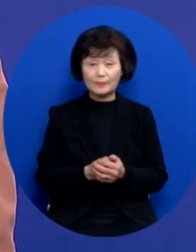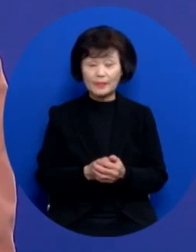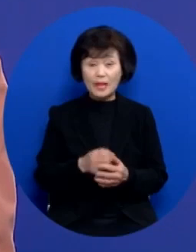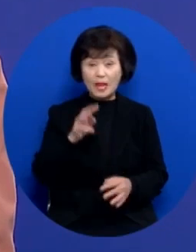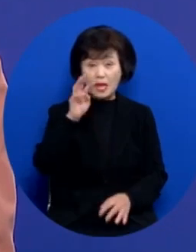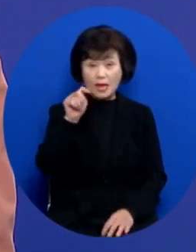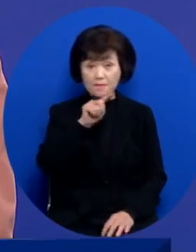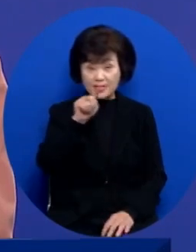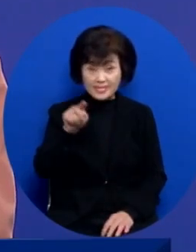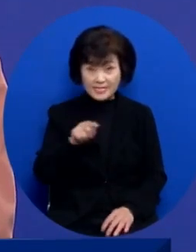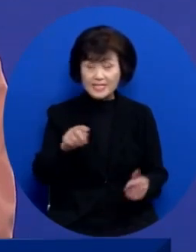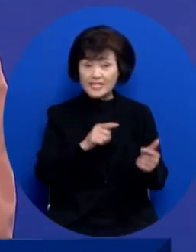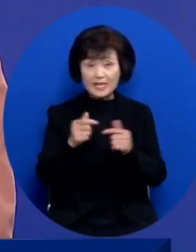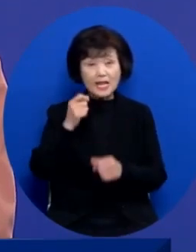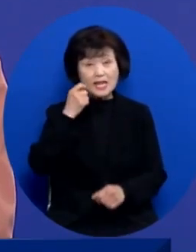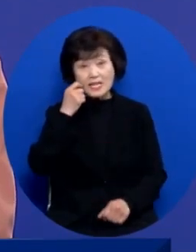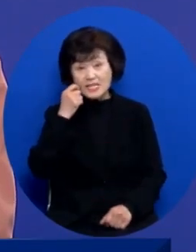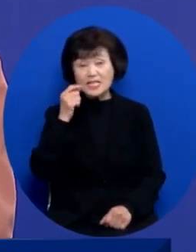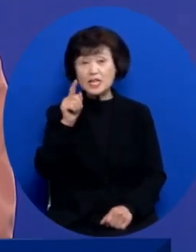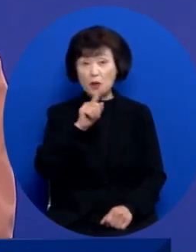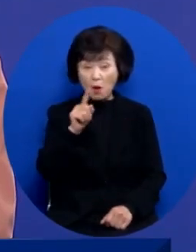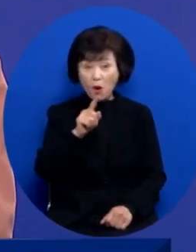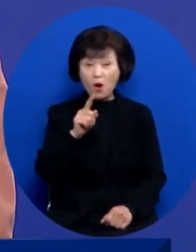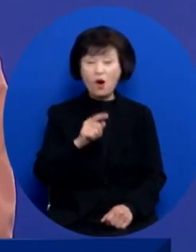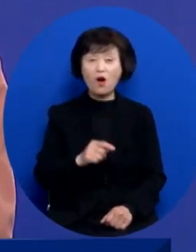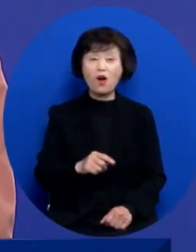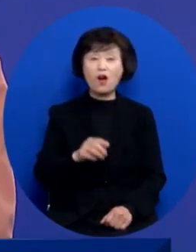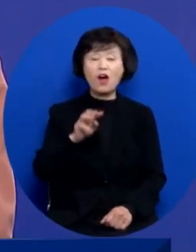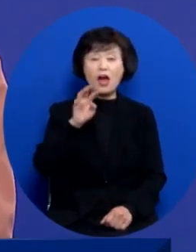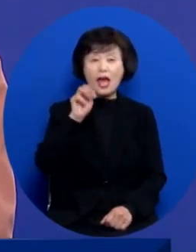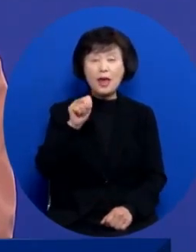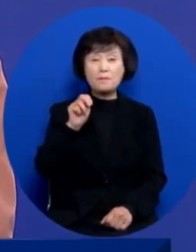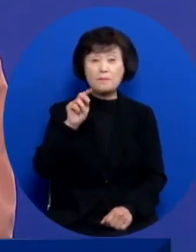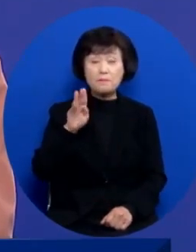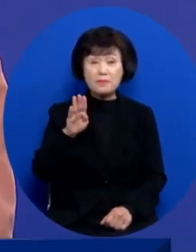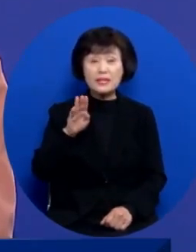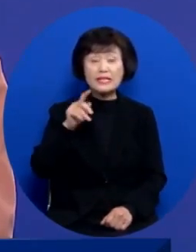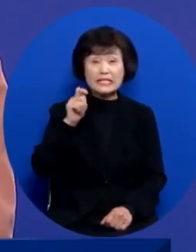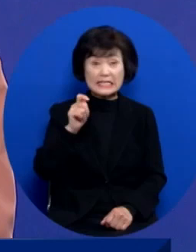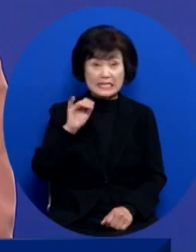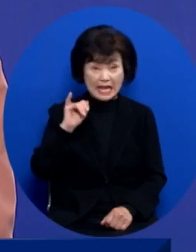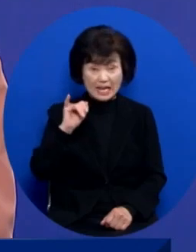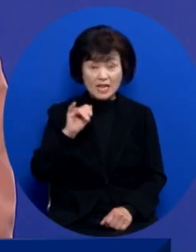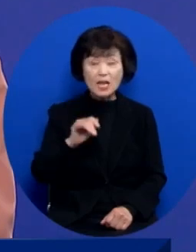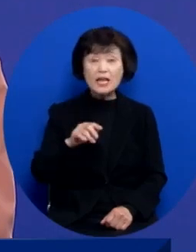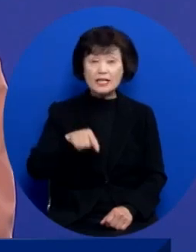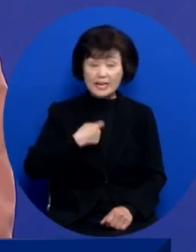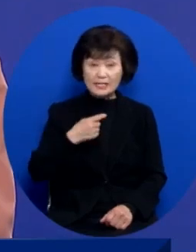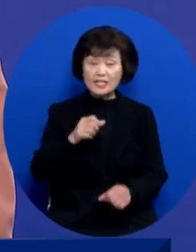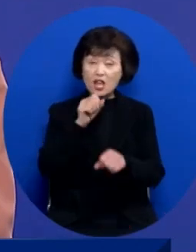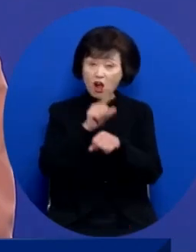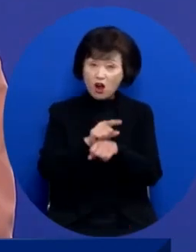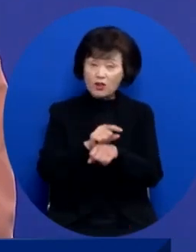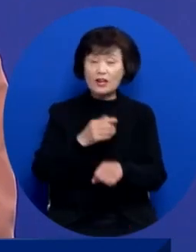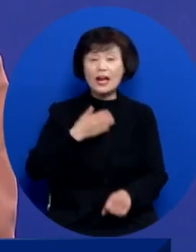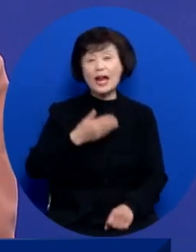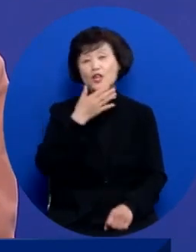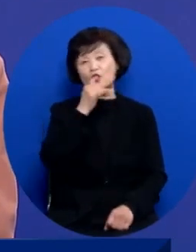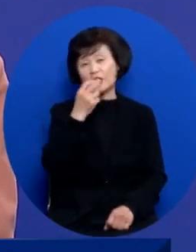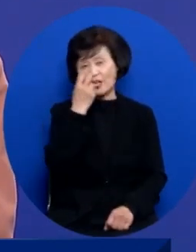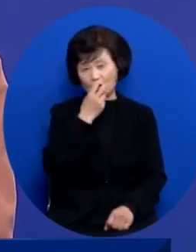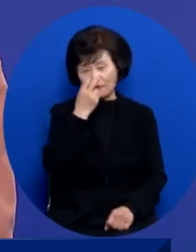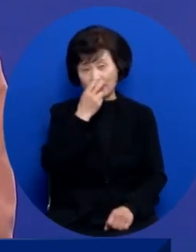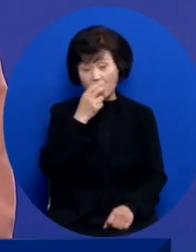MZ세대 사이에서 인기를 끌고 있는 검사가 있습니다. 바로 MBTI인데요. 본인의 성격을 알아볼 수 있는 검사라고 합니다.